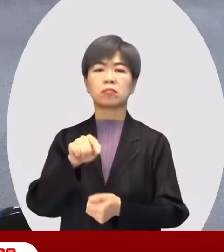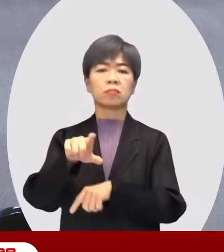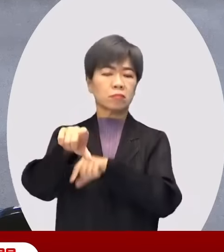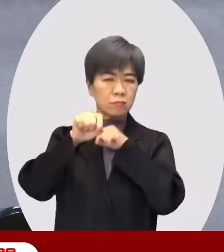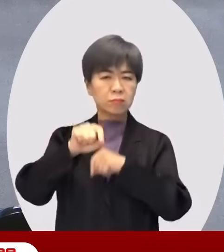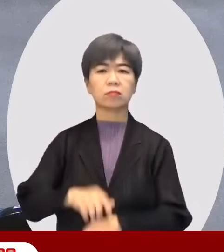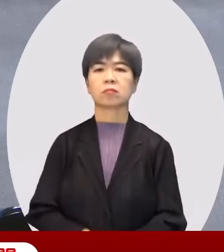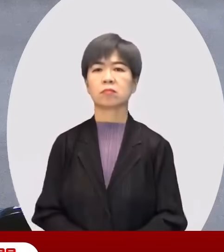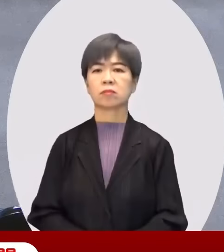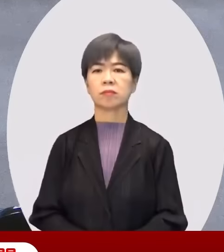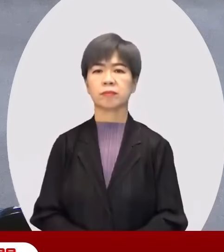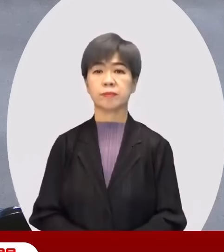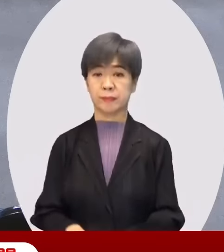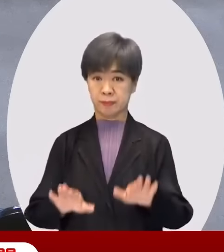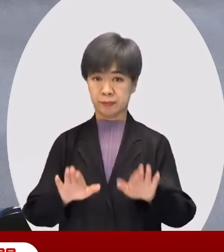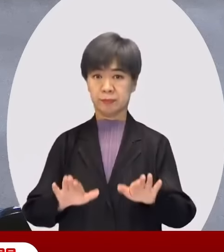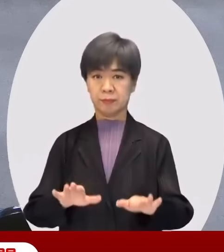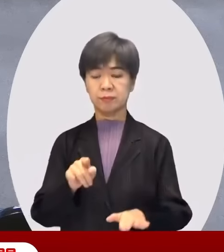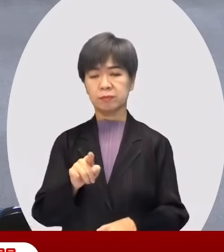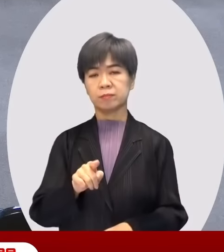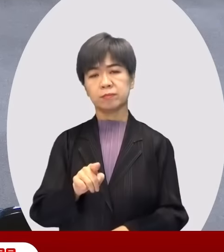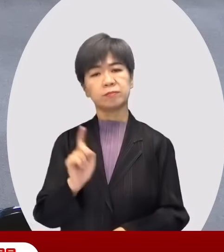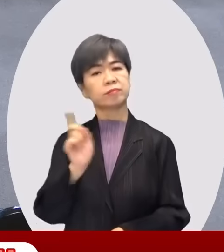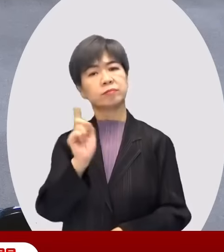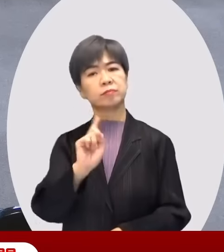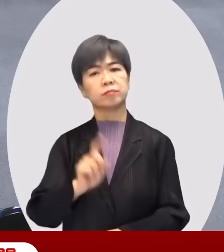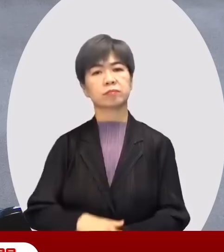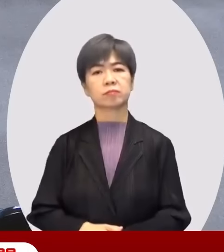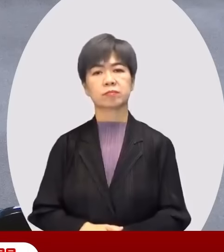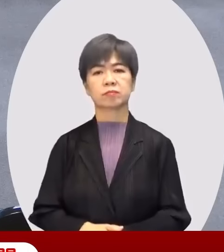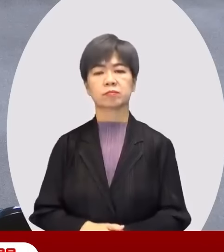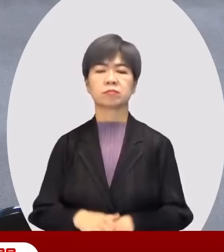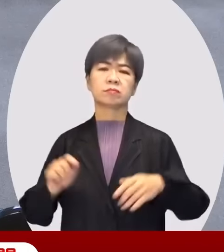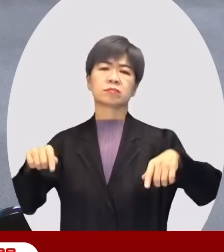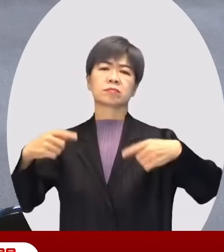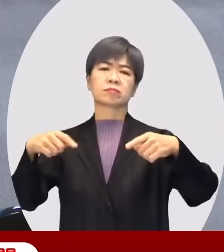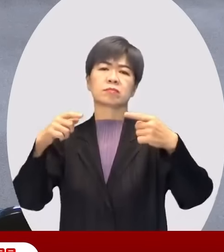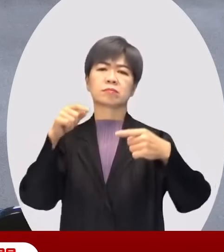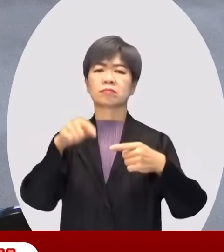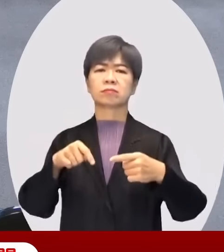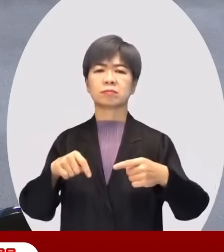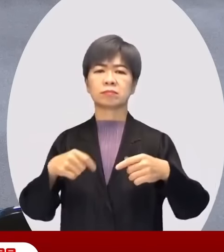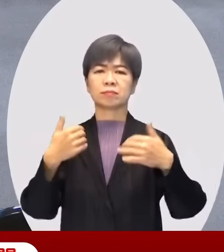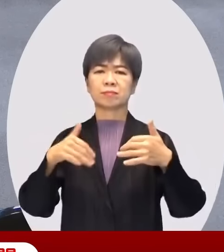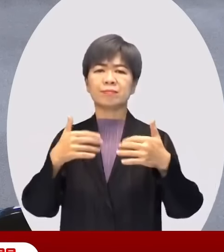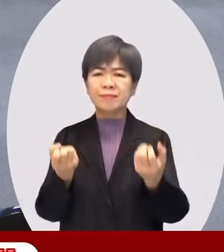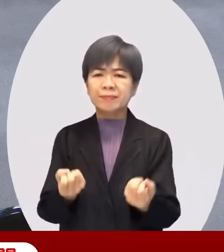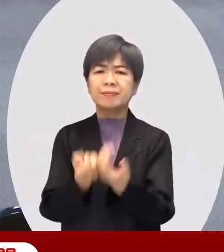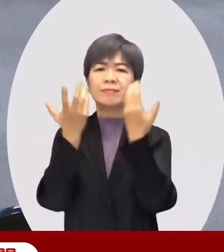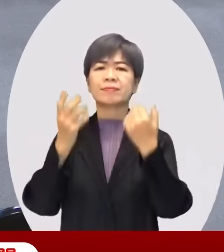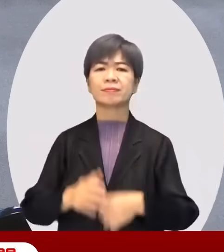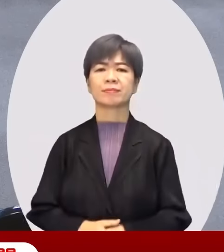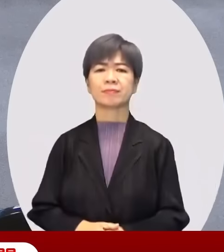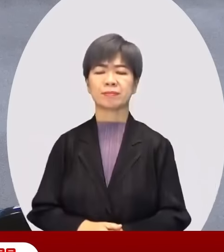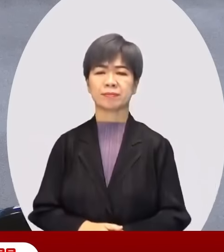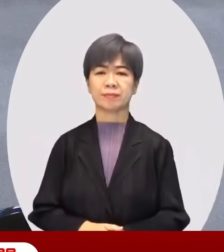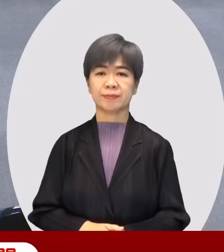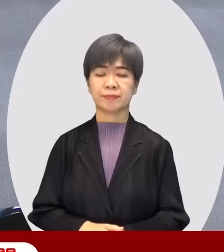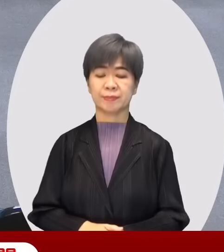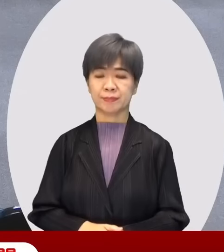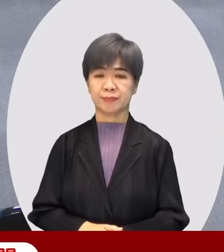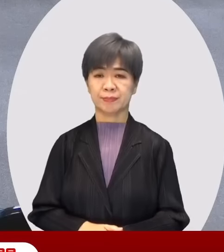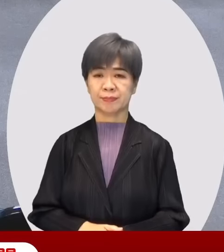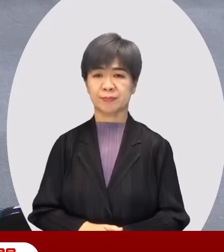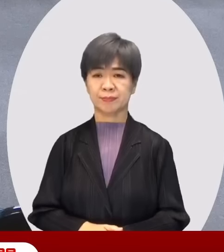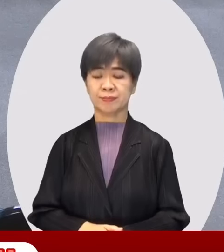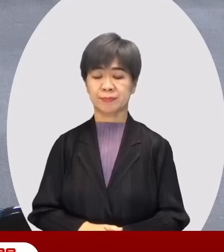所以呢，这个目前来讲呢，实际上它是一个争议根本还没有形成的状况，是 premature 的。至